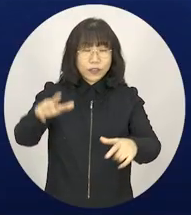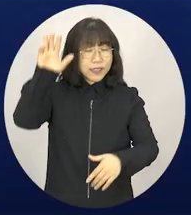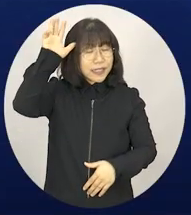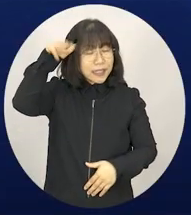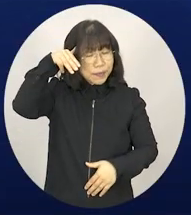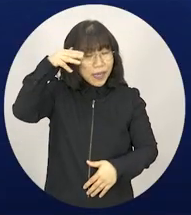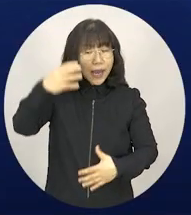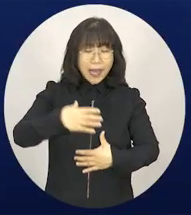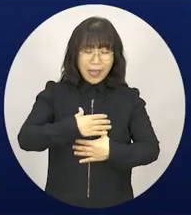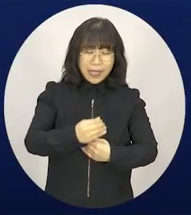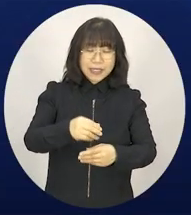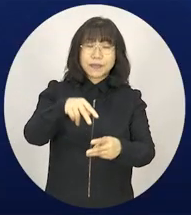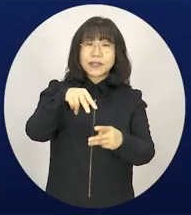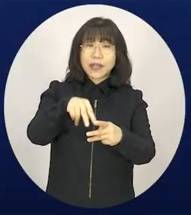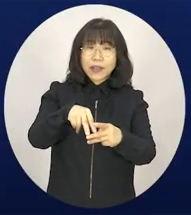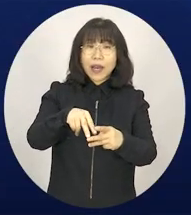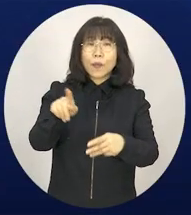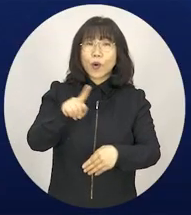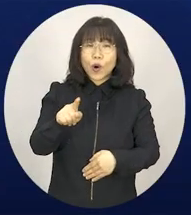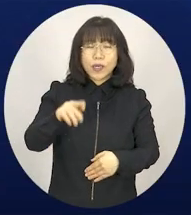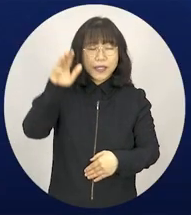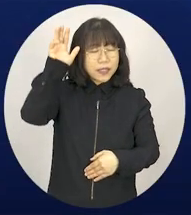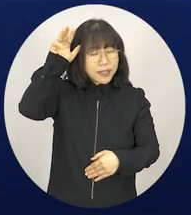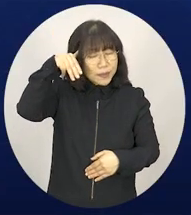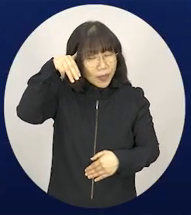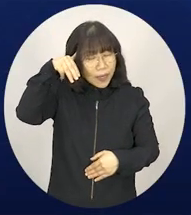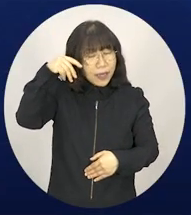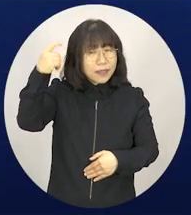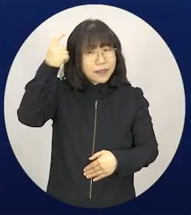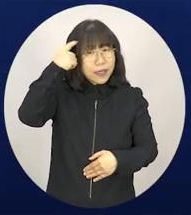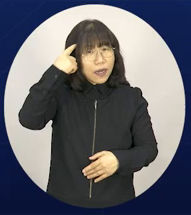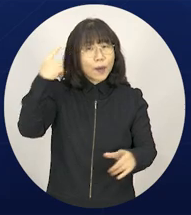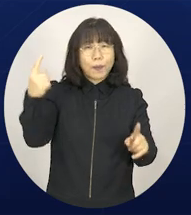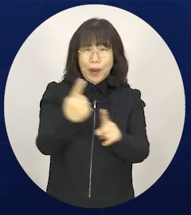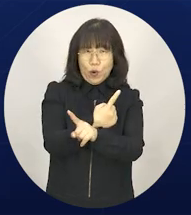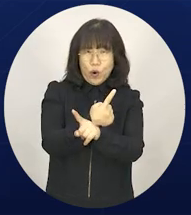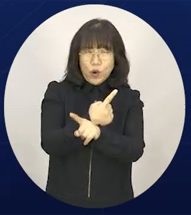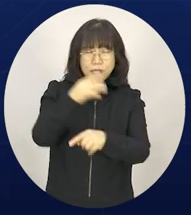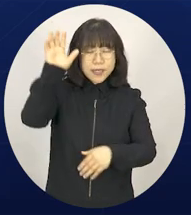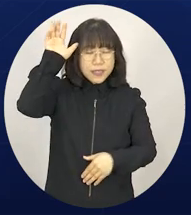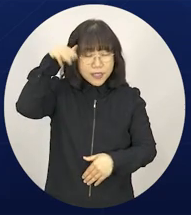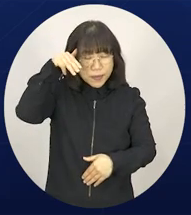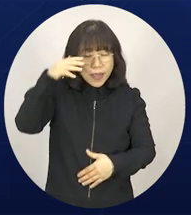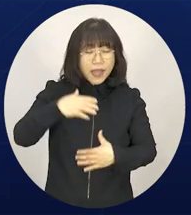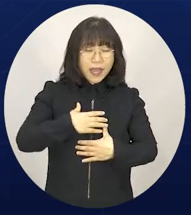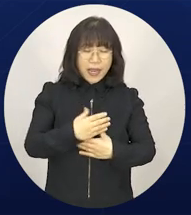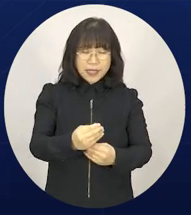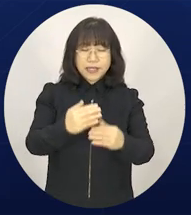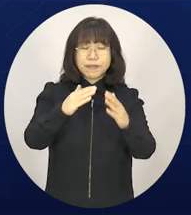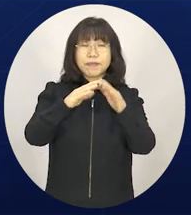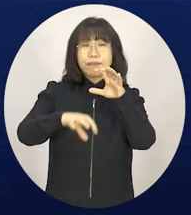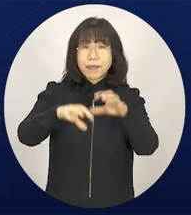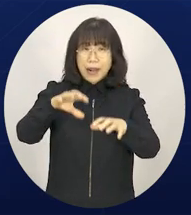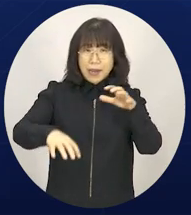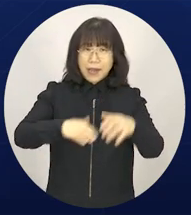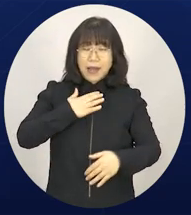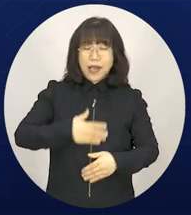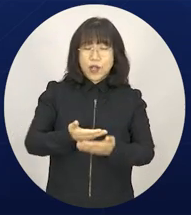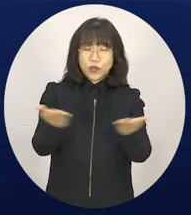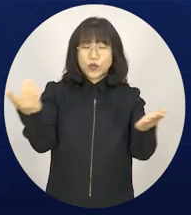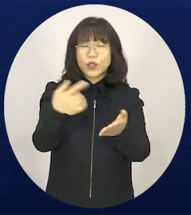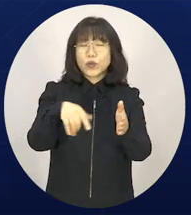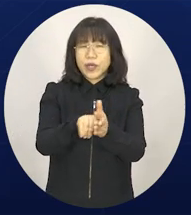강서구 치매안심센터에서는 치매에 대한 인식 개선과 치매 안심마을 널리 알리기 위한 다양한 사업을 추진하고